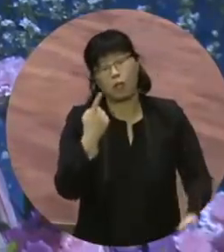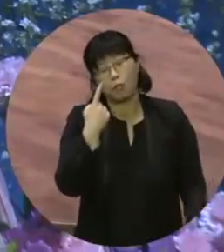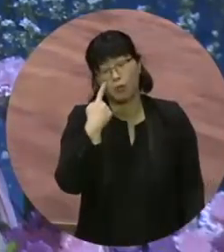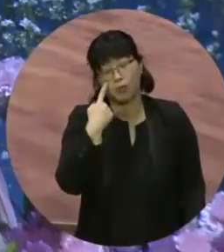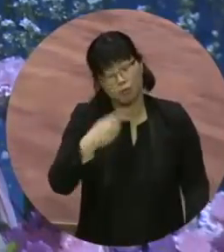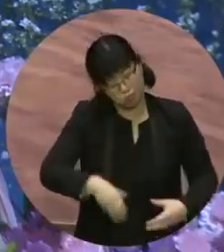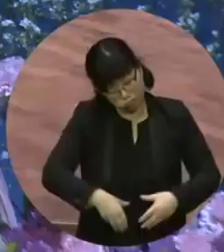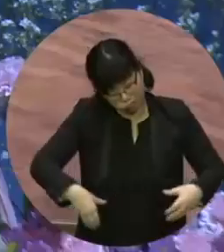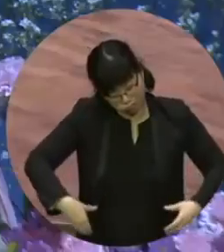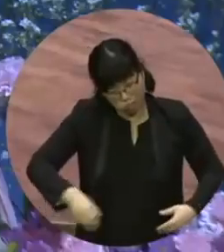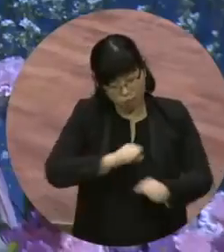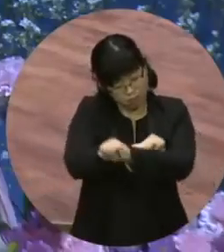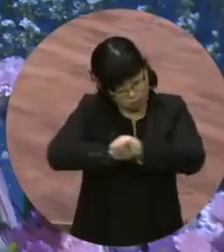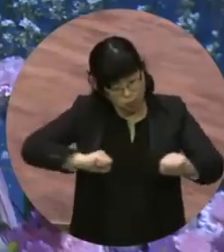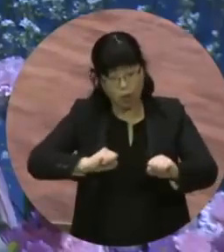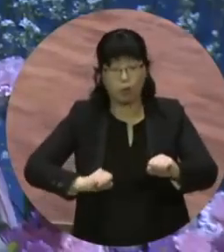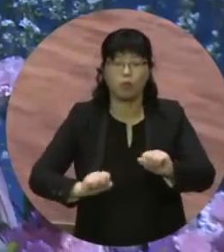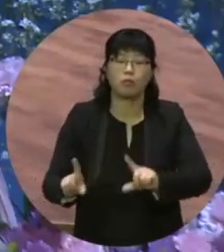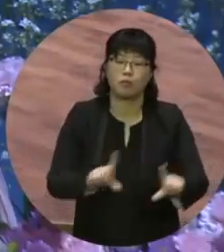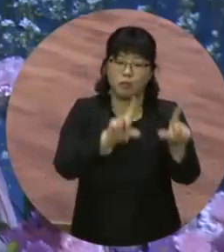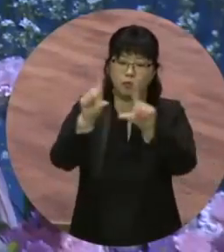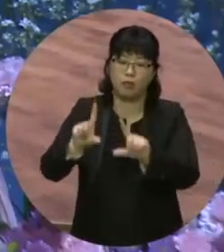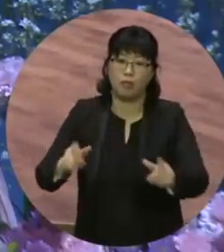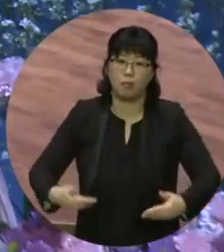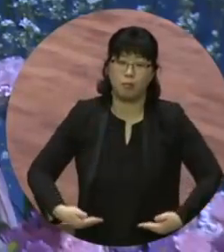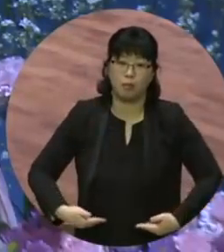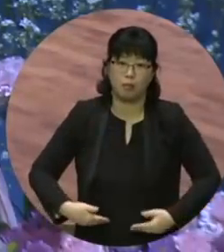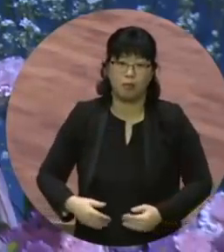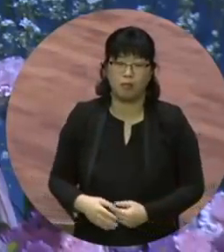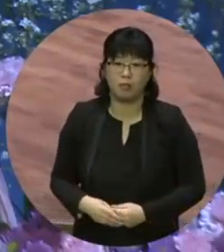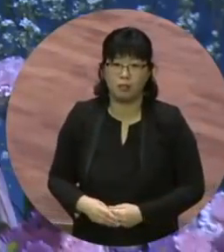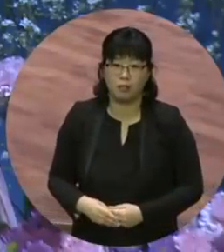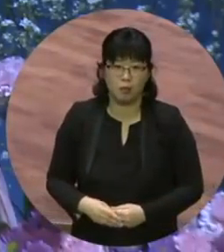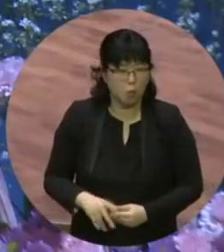당당히 살아야 돼. 믿는 사람이. 어디 가든지.